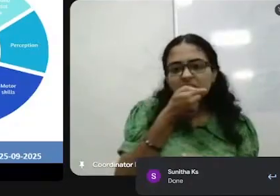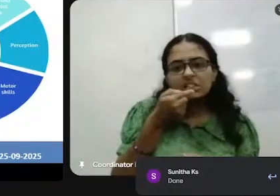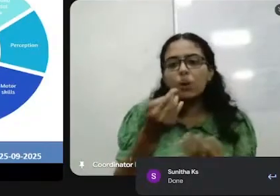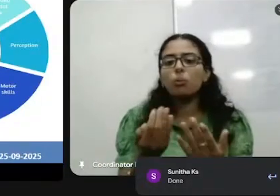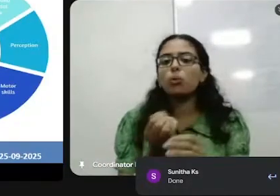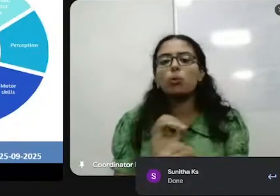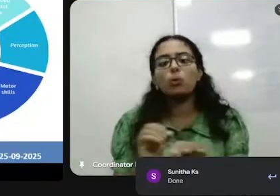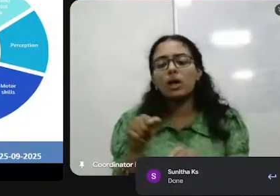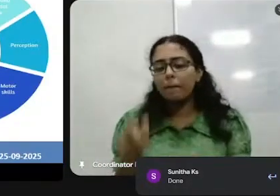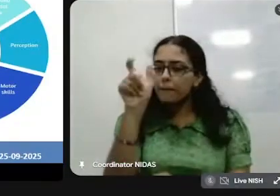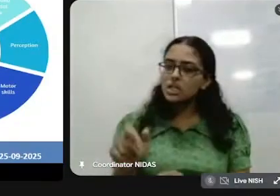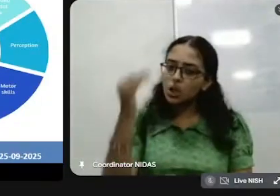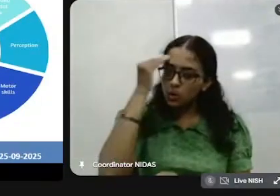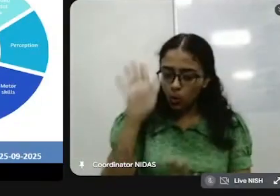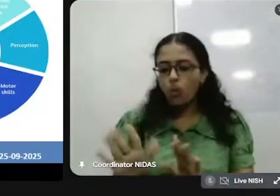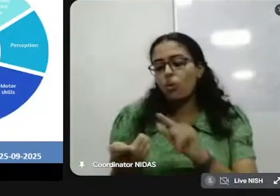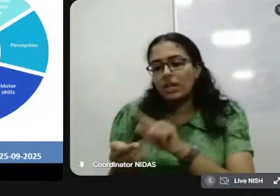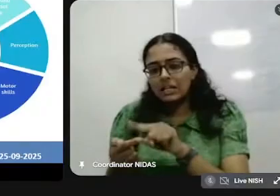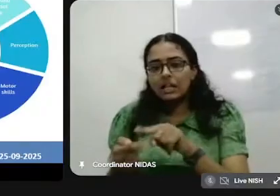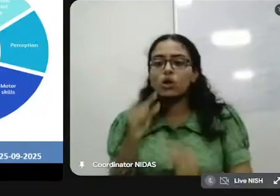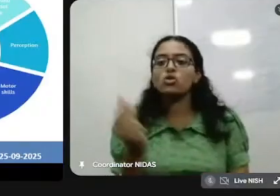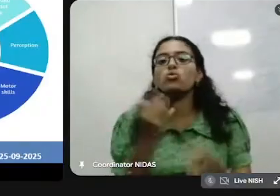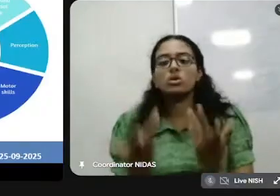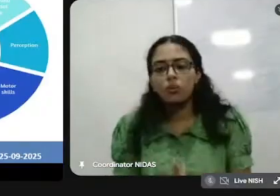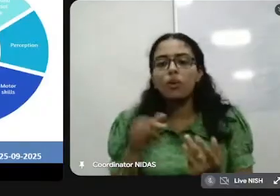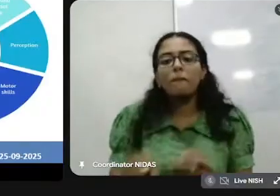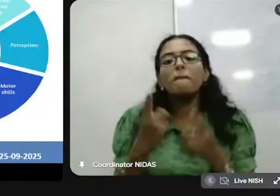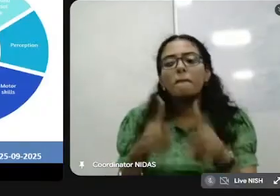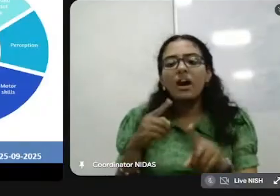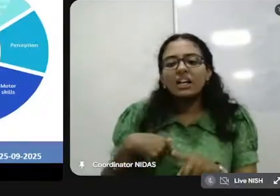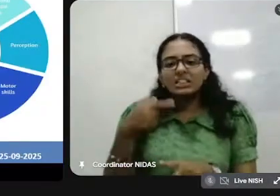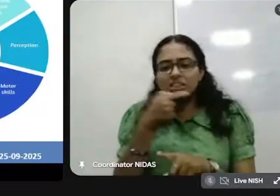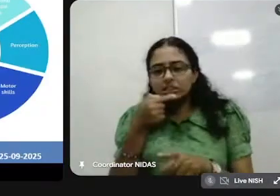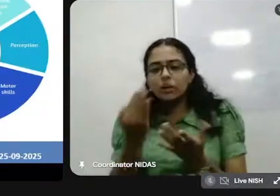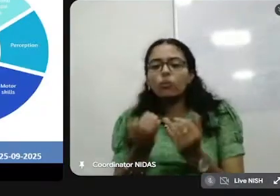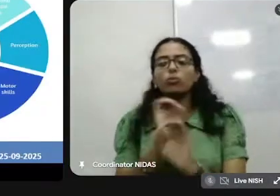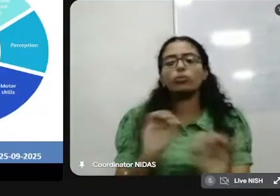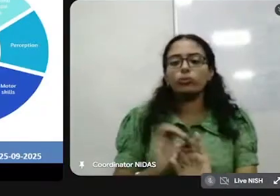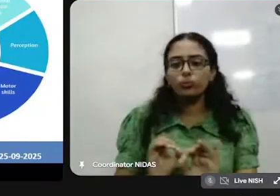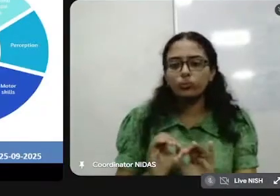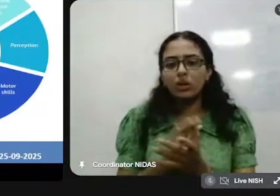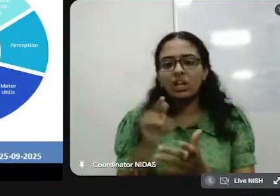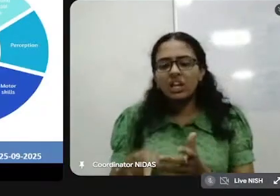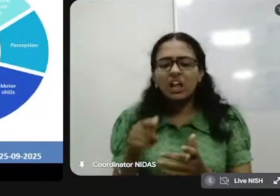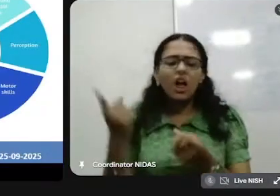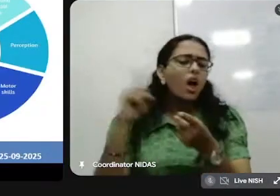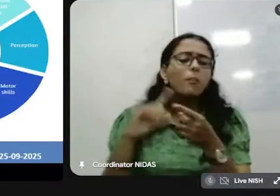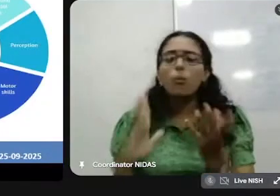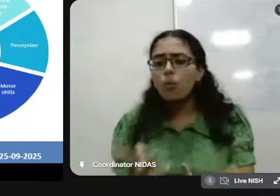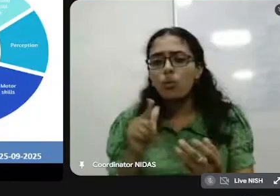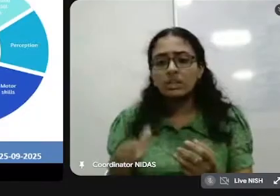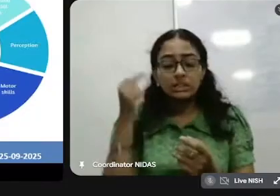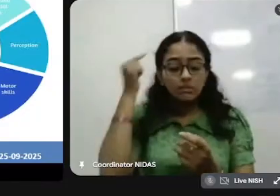പറ്റുന്നുണ്ടാവില്ല. അദ്ദേഹത്തിന് അറിയാം ആണെന്നുള്ളത് അറിയാം, പക്ഷെ പല്ല് തേക്കാൻ പറ്റുന്നില്ല. എന്തുകൊണ്ടാണ് അത് സംഭവിക്കുന്നതെന്ന് ചോദിക്കുമ്പോൾ,